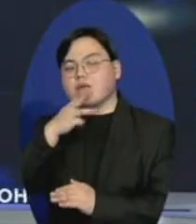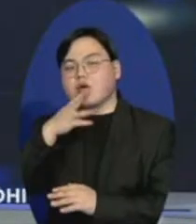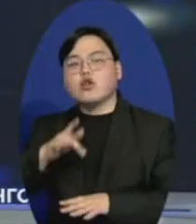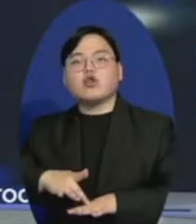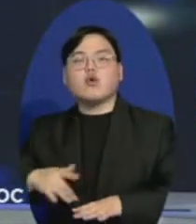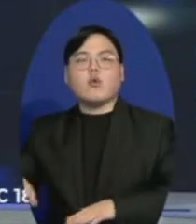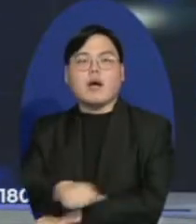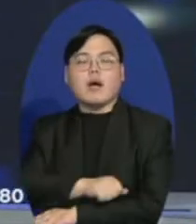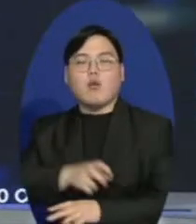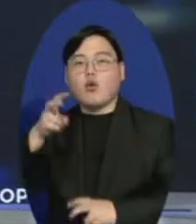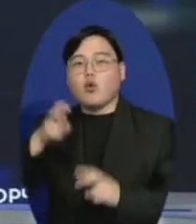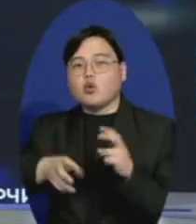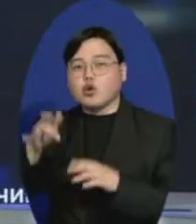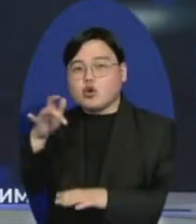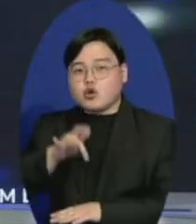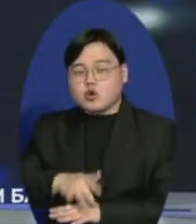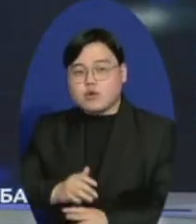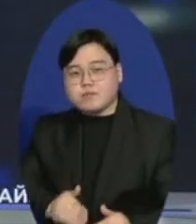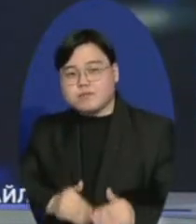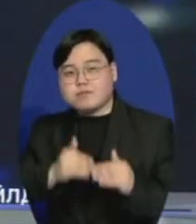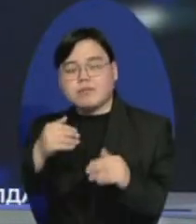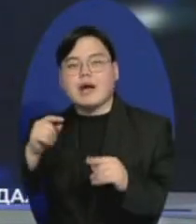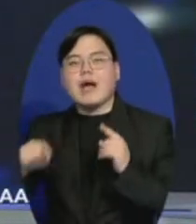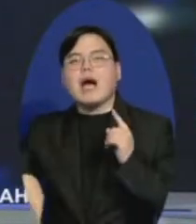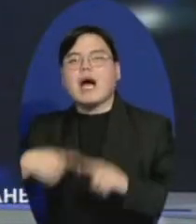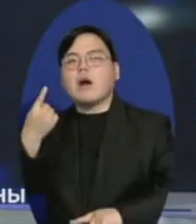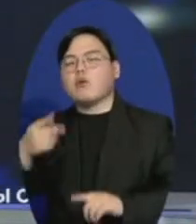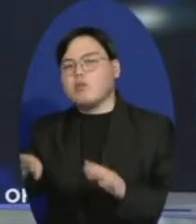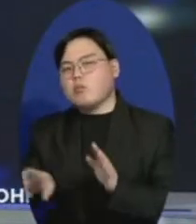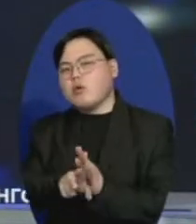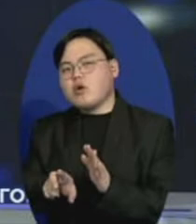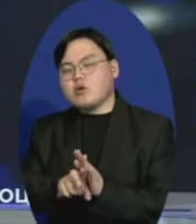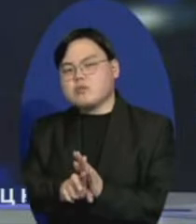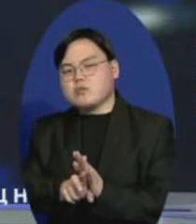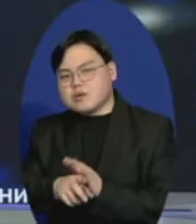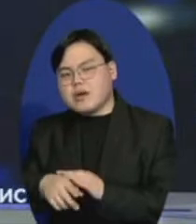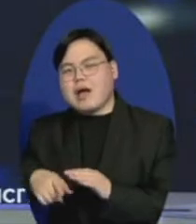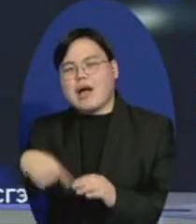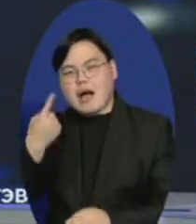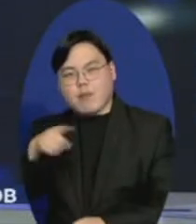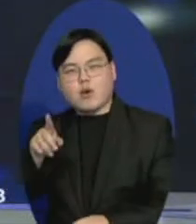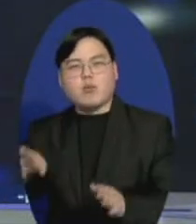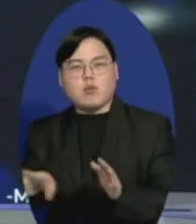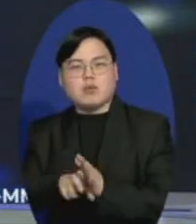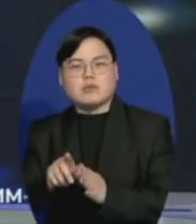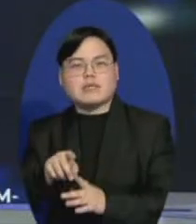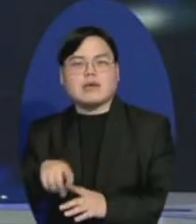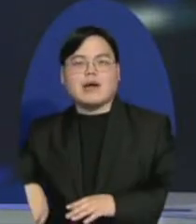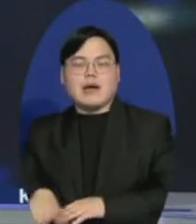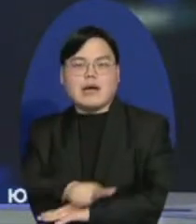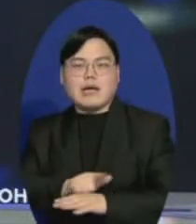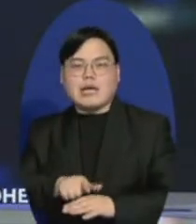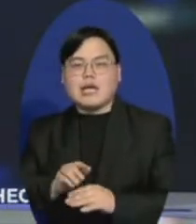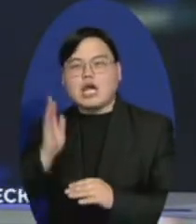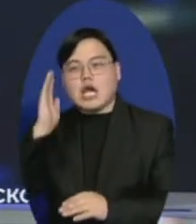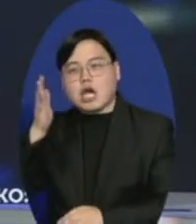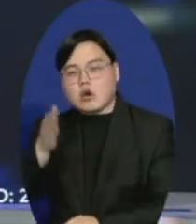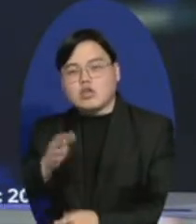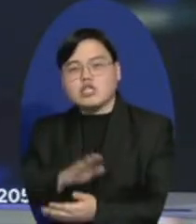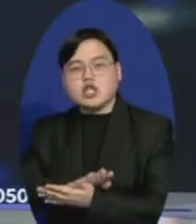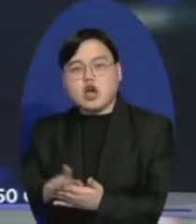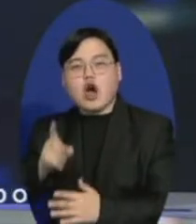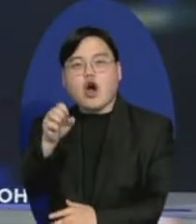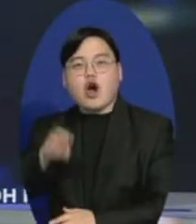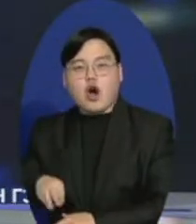Төвөмг үйлдвэрлэлийн төв болон хөгжих хамгийн боломжтой газар гэж үздэг. Ирээдүйд дагуул хот болон хөгжиж хүн амын төвлөрлийг бууруулах